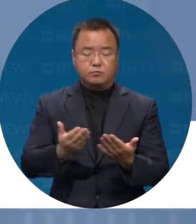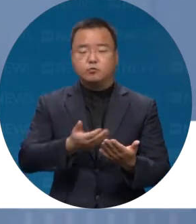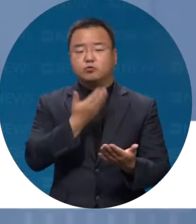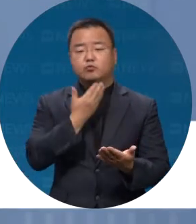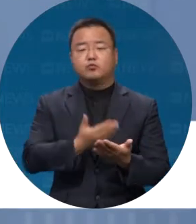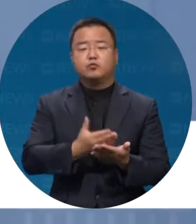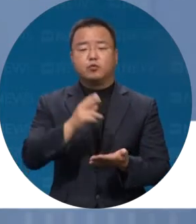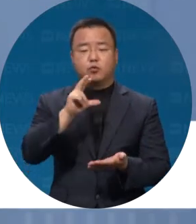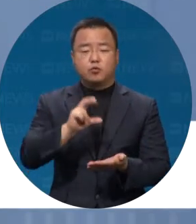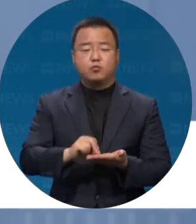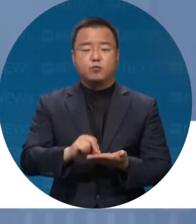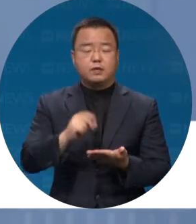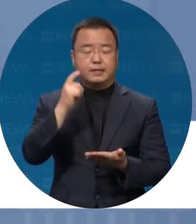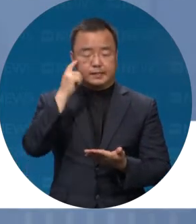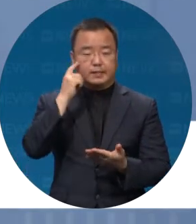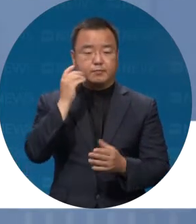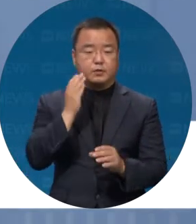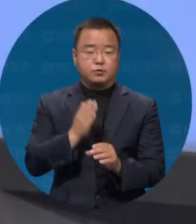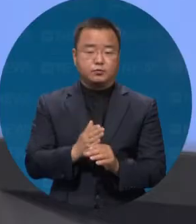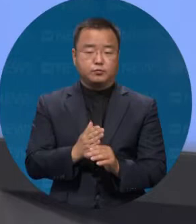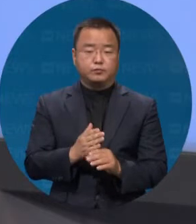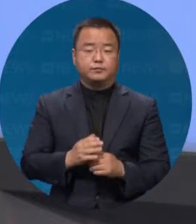인식하고 있음을